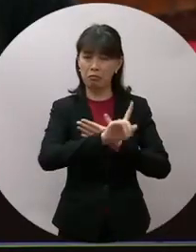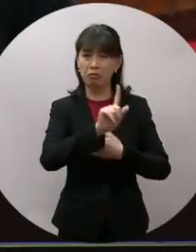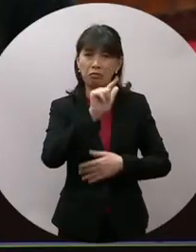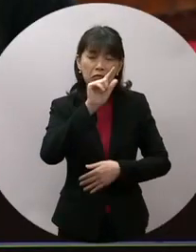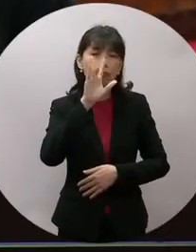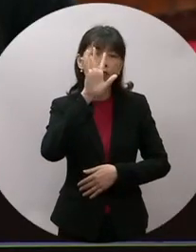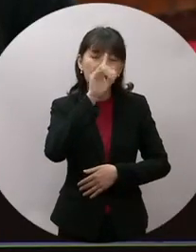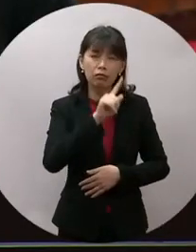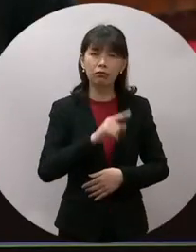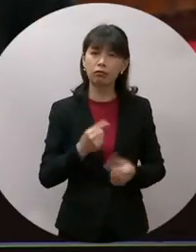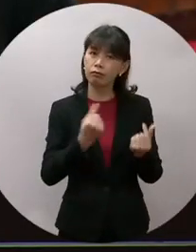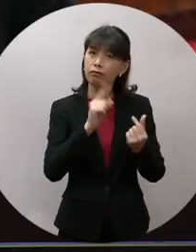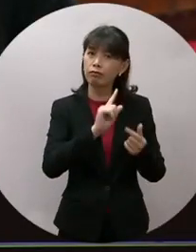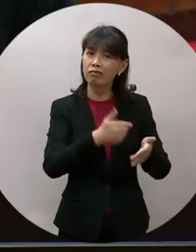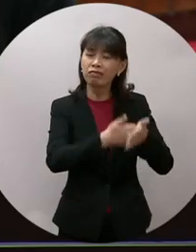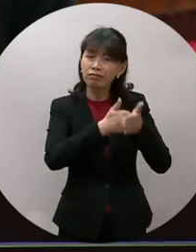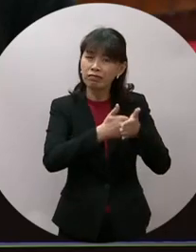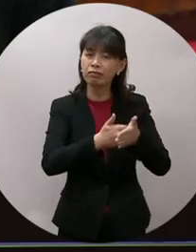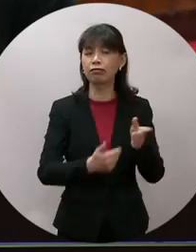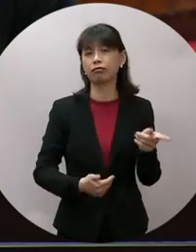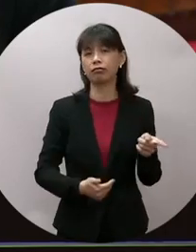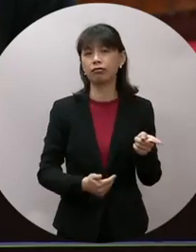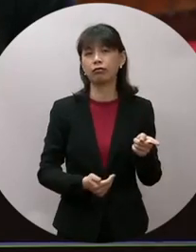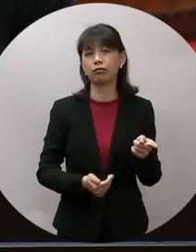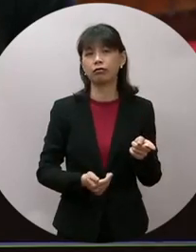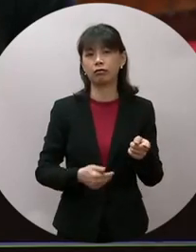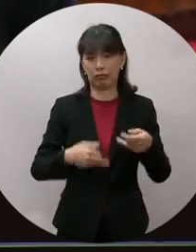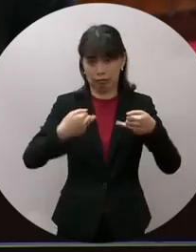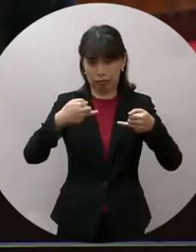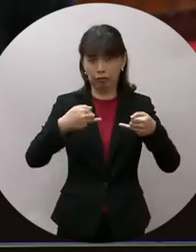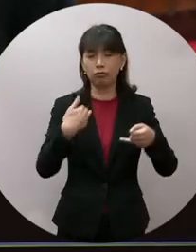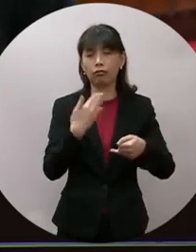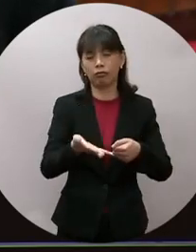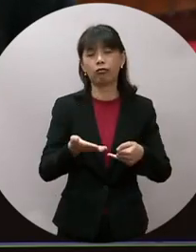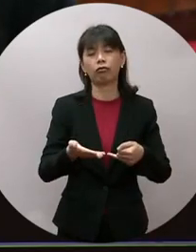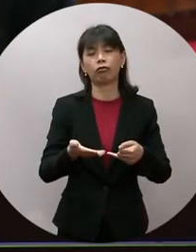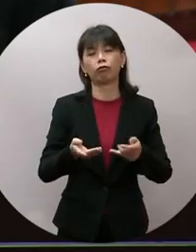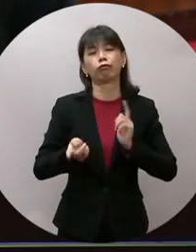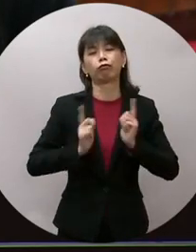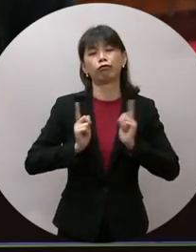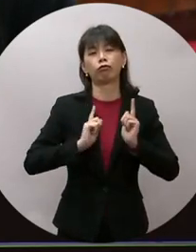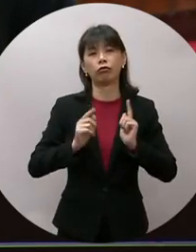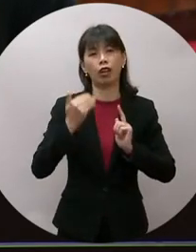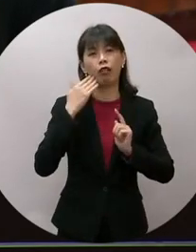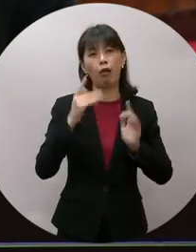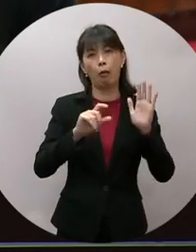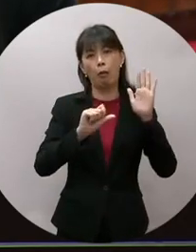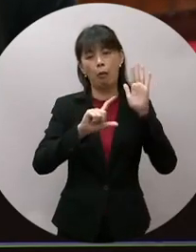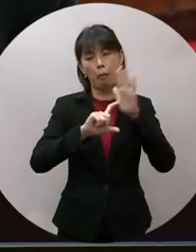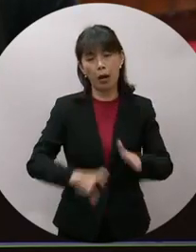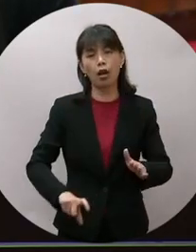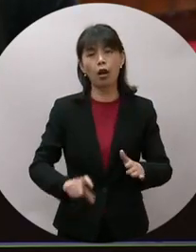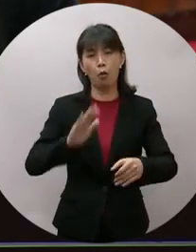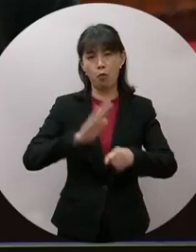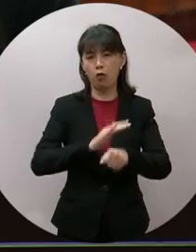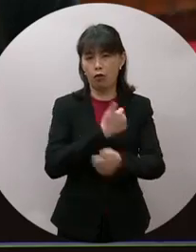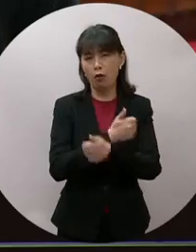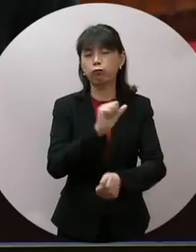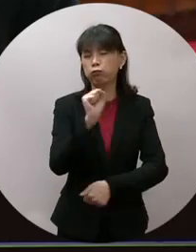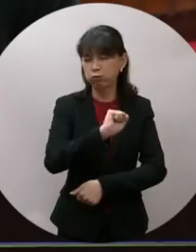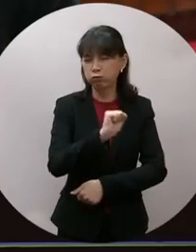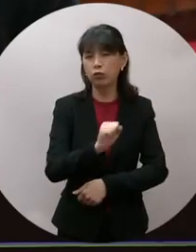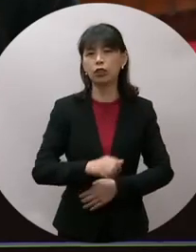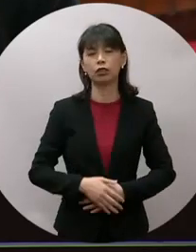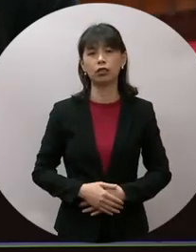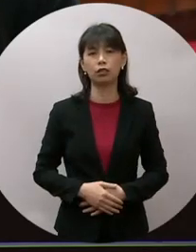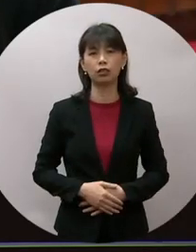怪，给分非常的宽松，可是不及格的时候呢不给你补考。那我